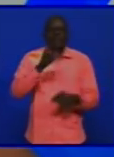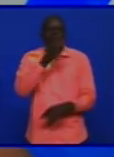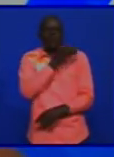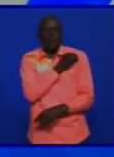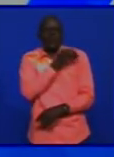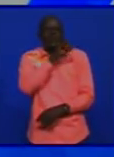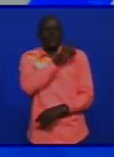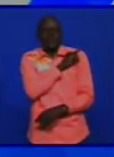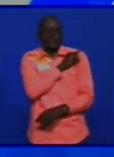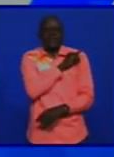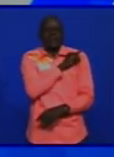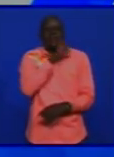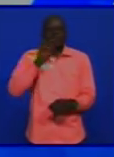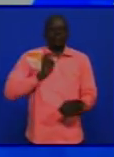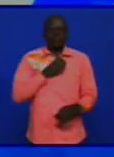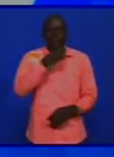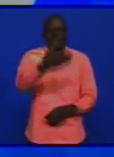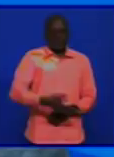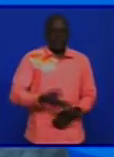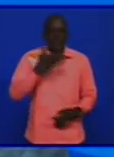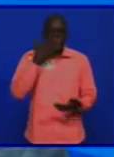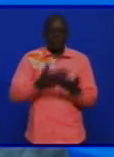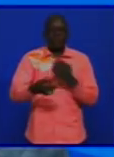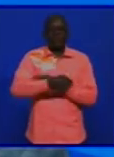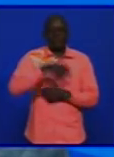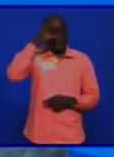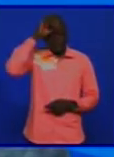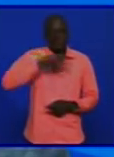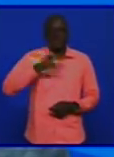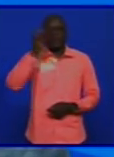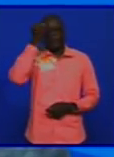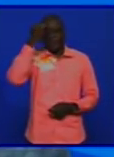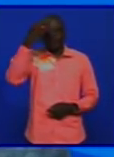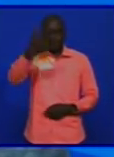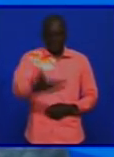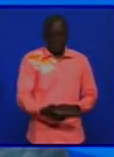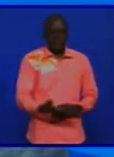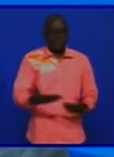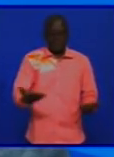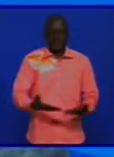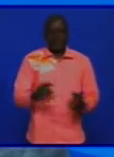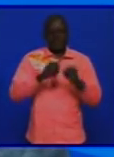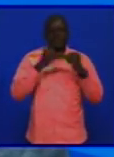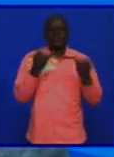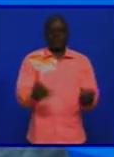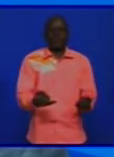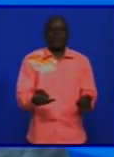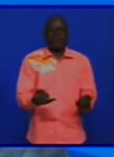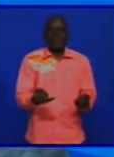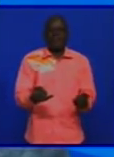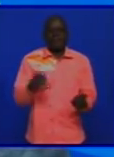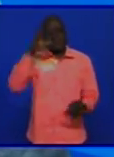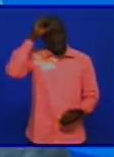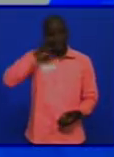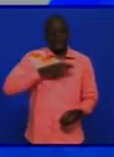est donc notre invité. Bonjour, Monsieur le ministre. Bonjour. Bienvenue sur le plateau Merci. De ce journal. Alors, Monsieur le ministre, après